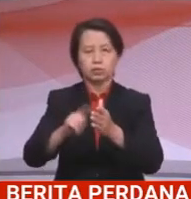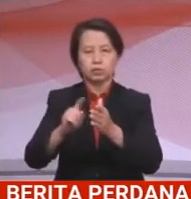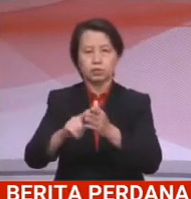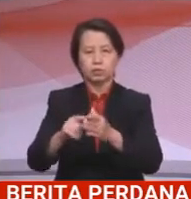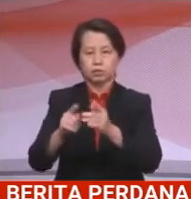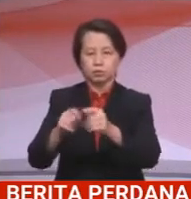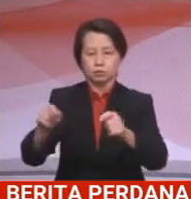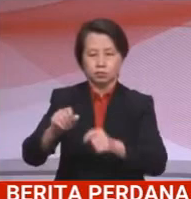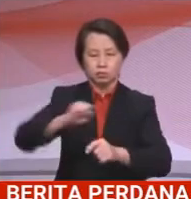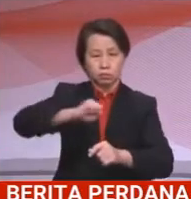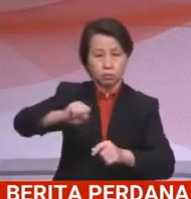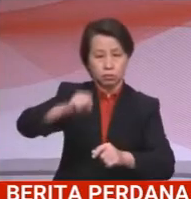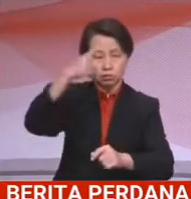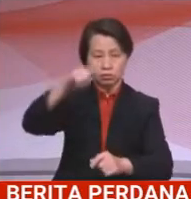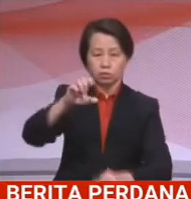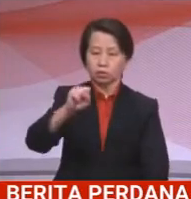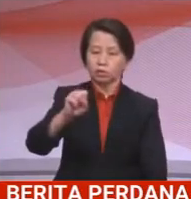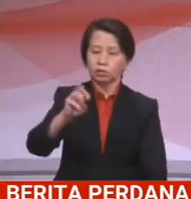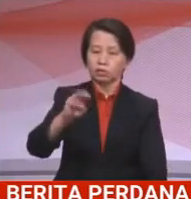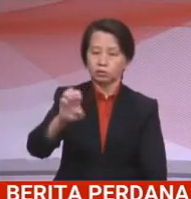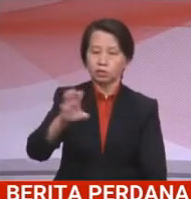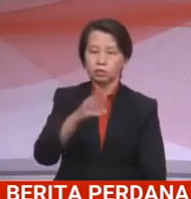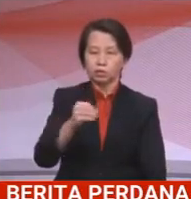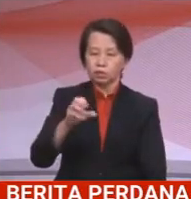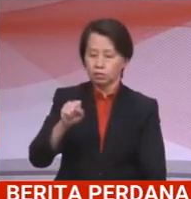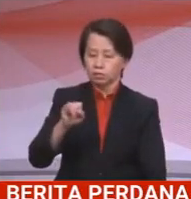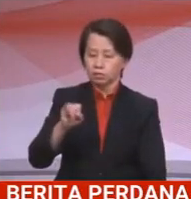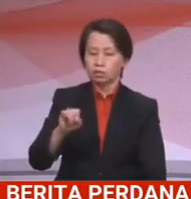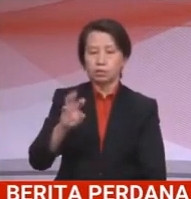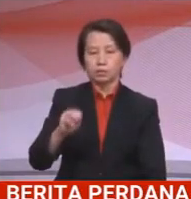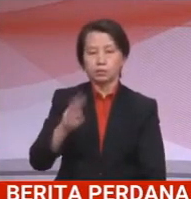wadah perjuangan untuk SME dan SMI.